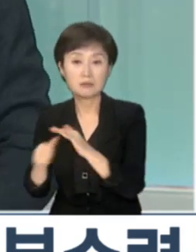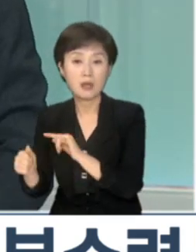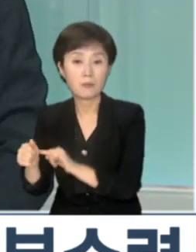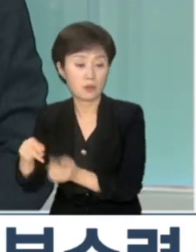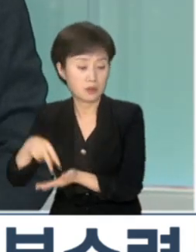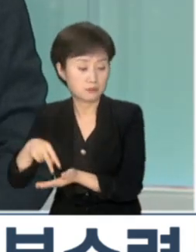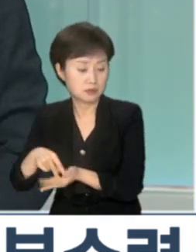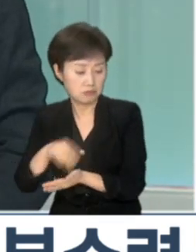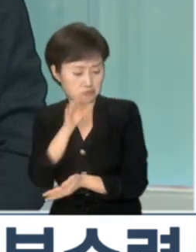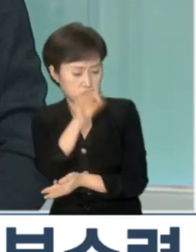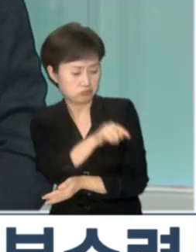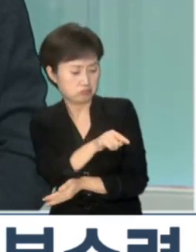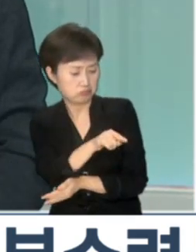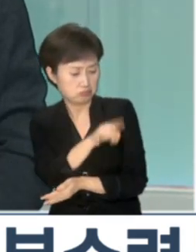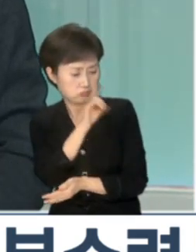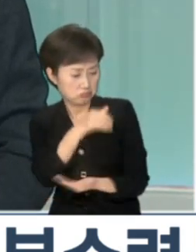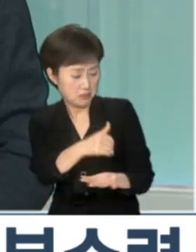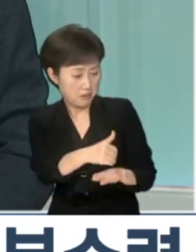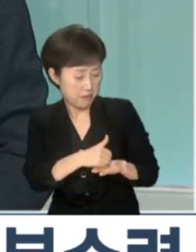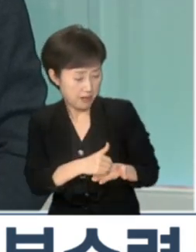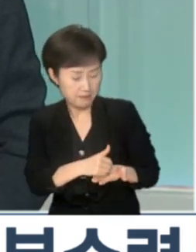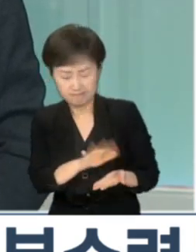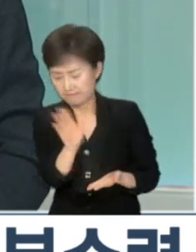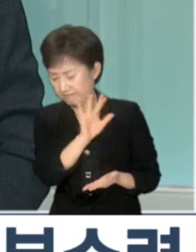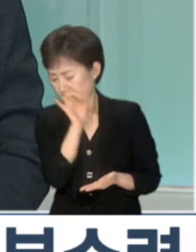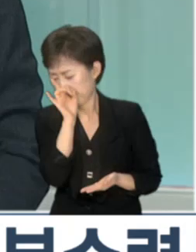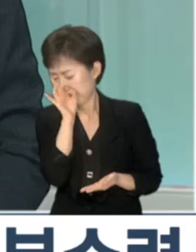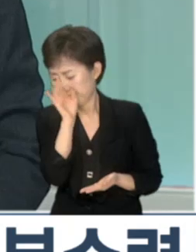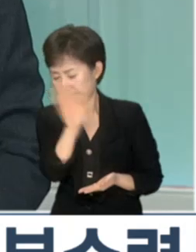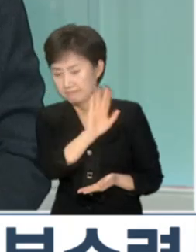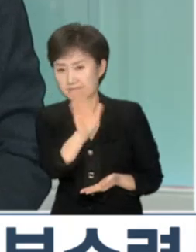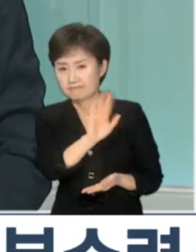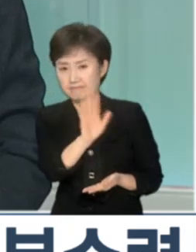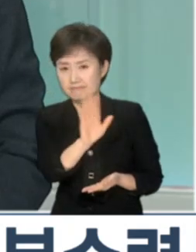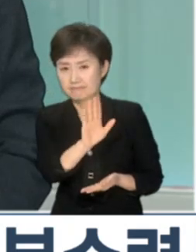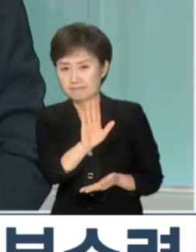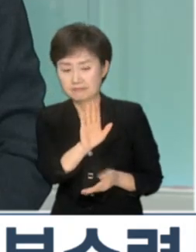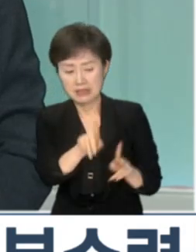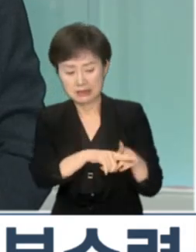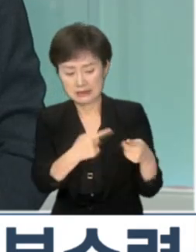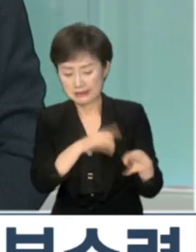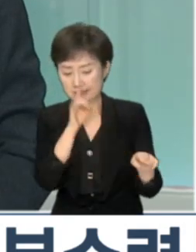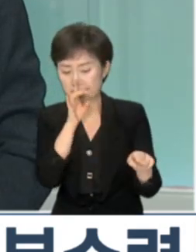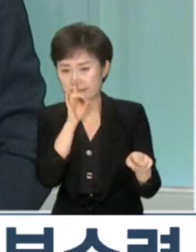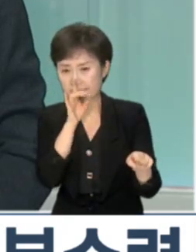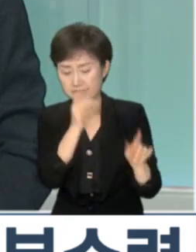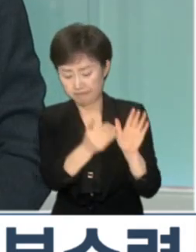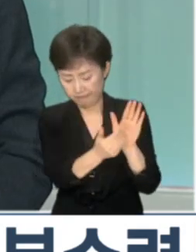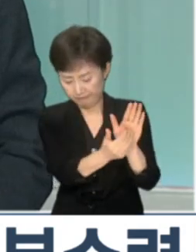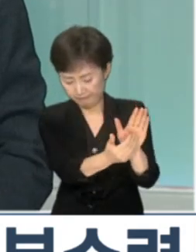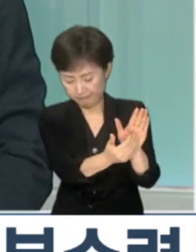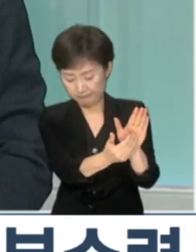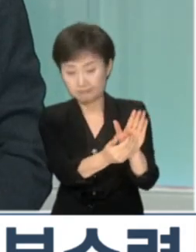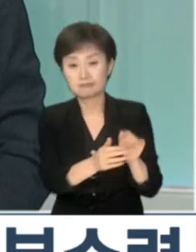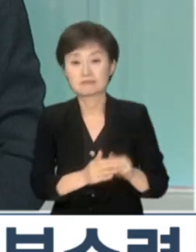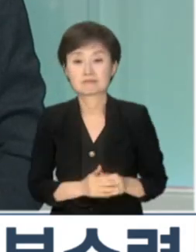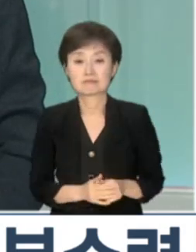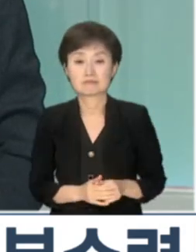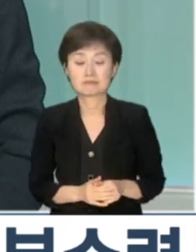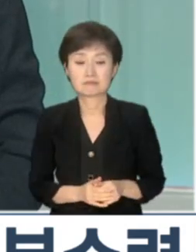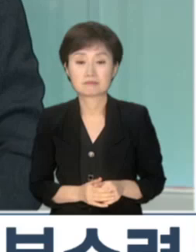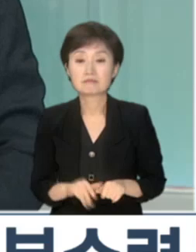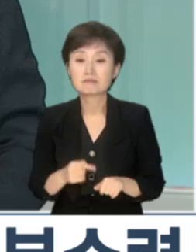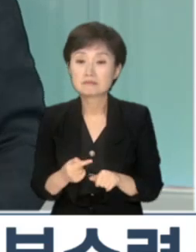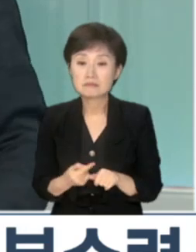대표 입장에서는 받아들일 수 없는 이런 수용할 수밖에 없는 그런 그 요구에 대해서 단호하게 또 거부할 수밖에 없고